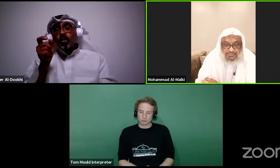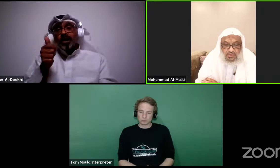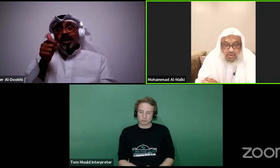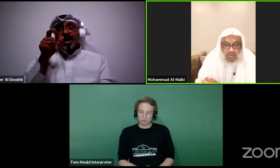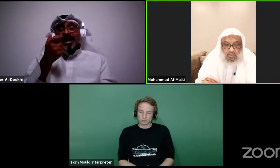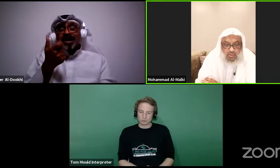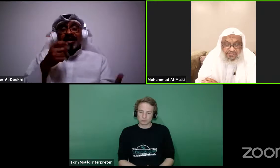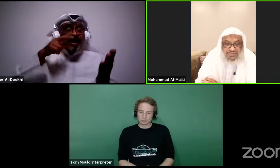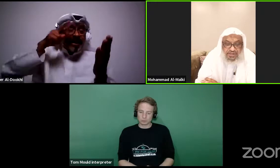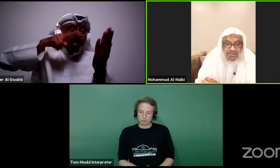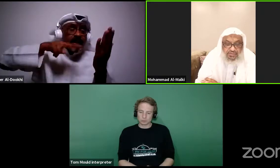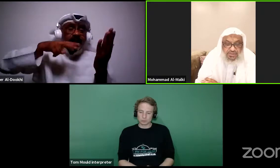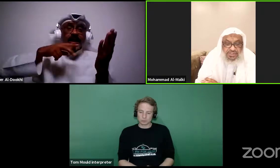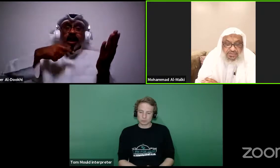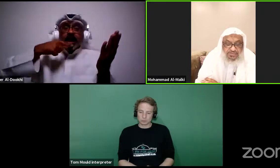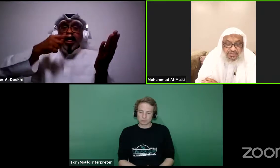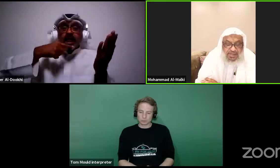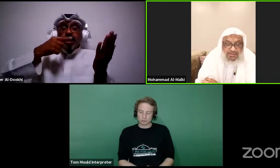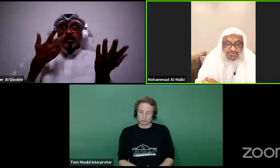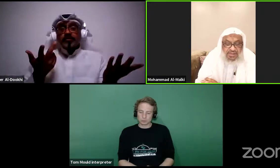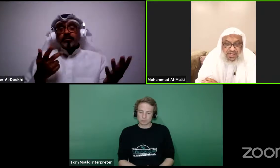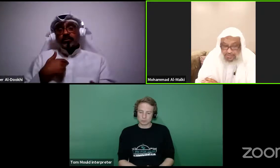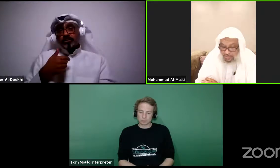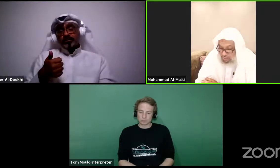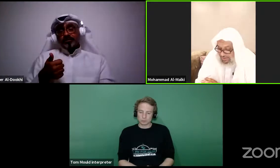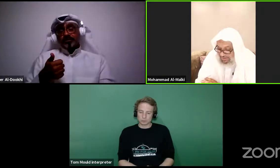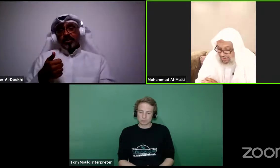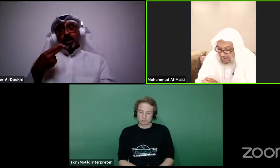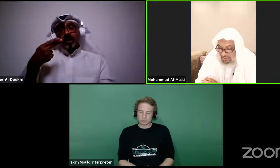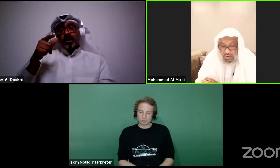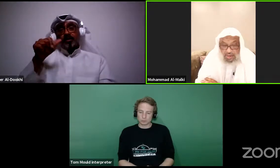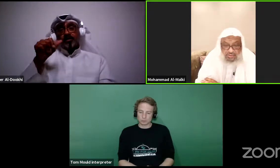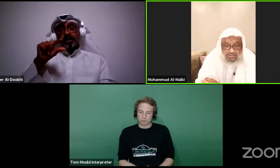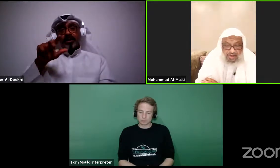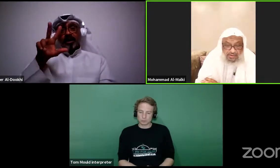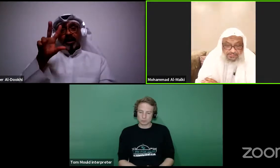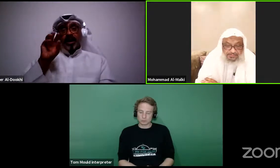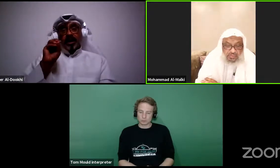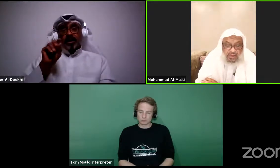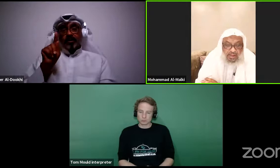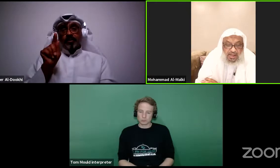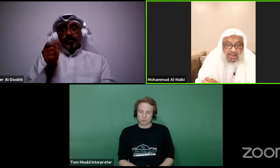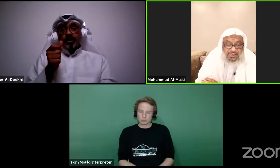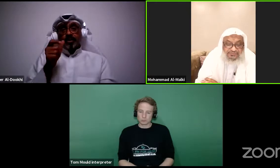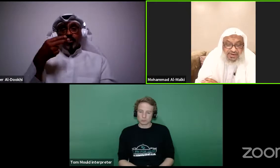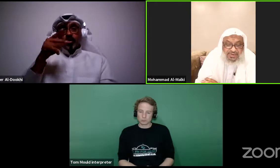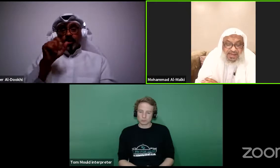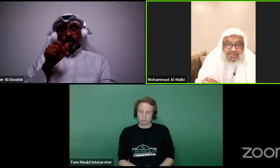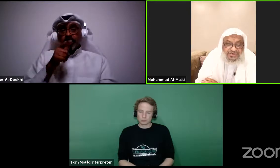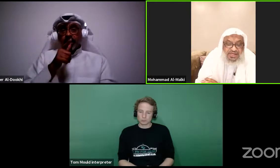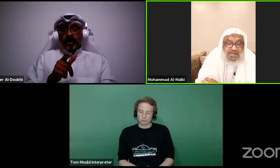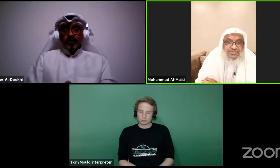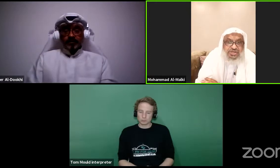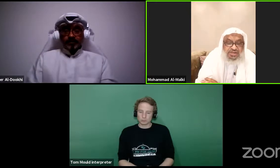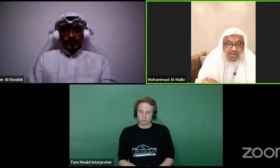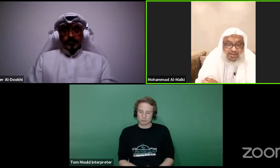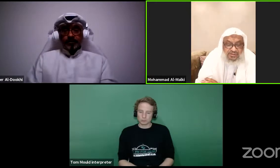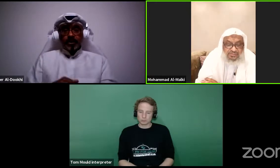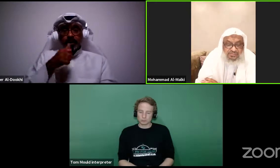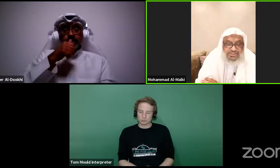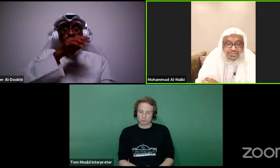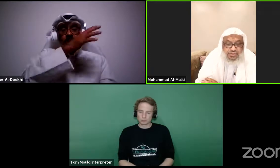وقرآنا. وفي صحيح مسلم عن عبد الله بن عمر رضي الله عنهما أن في البحر